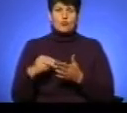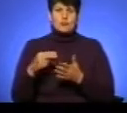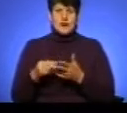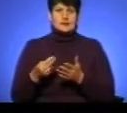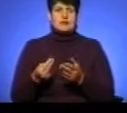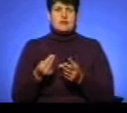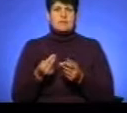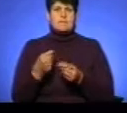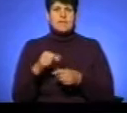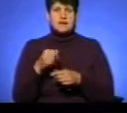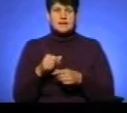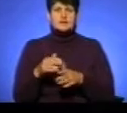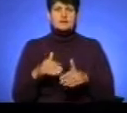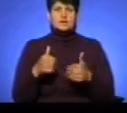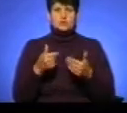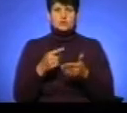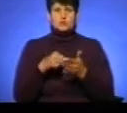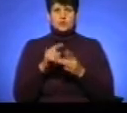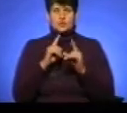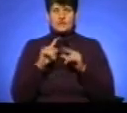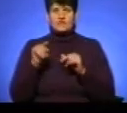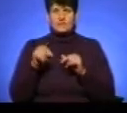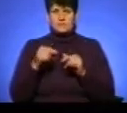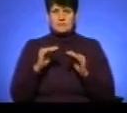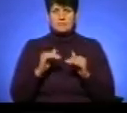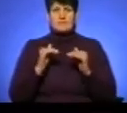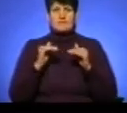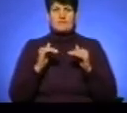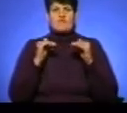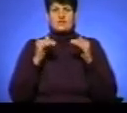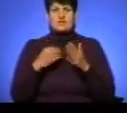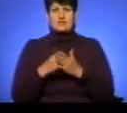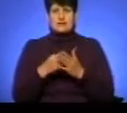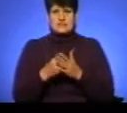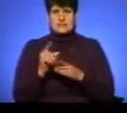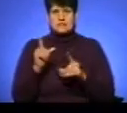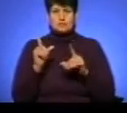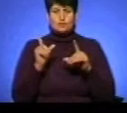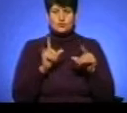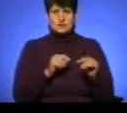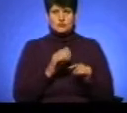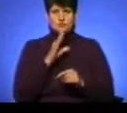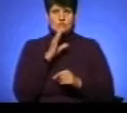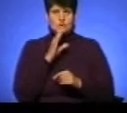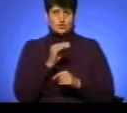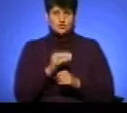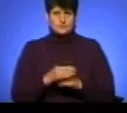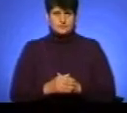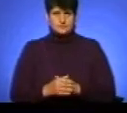водіям заробітну плату, звернулися до міської ради з вимогою підвищити вартість проїзду у маршрутних автобусах.